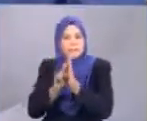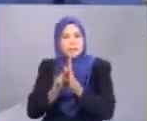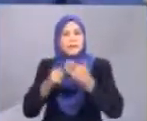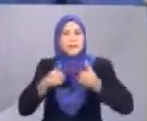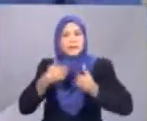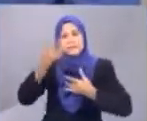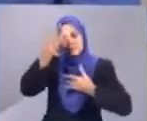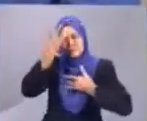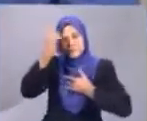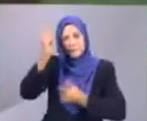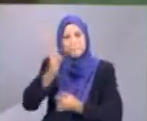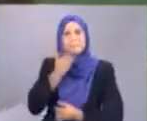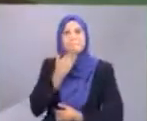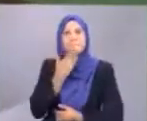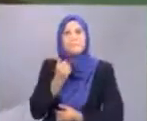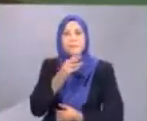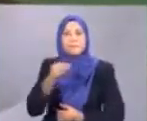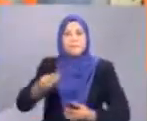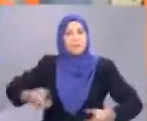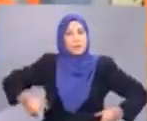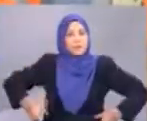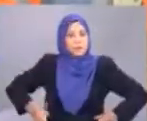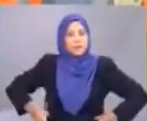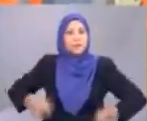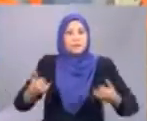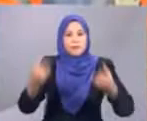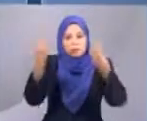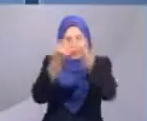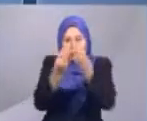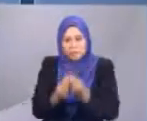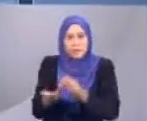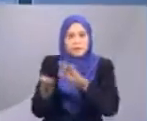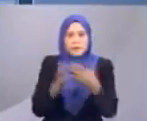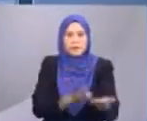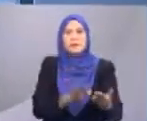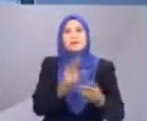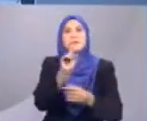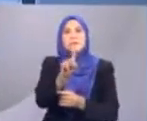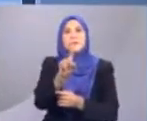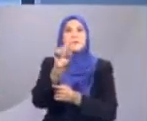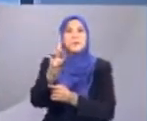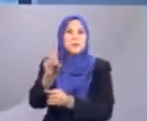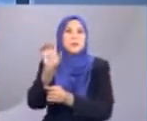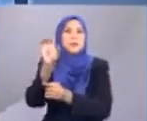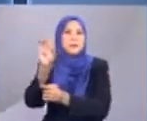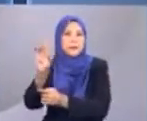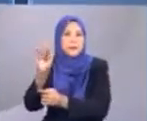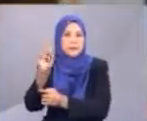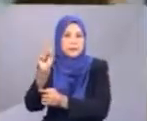penyakit kencing manis dan buah pinggang. Ini menjadikan jumlah kes kematian 118 kes.